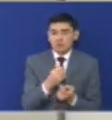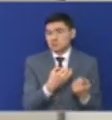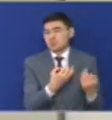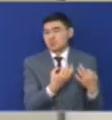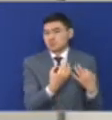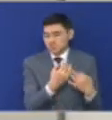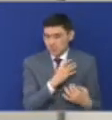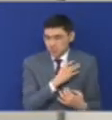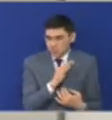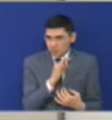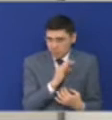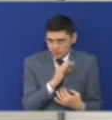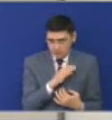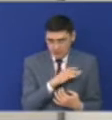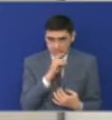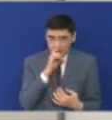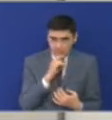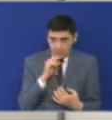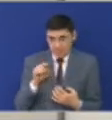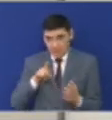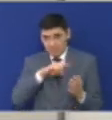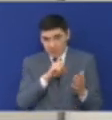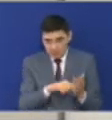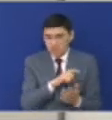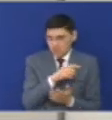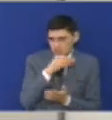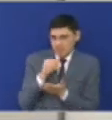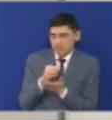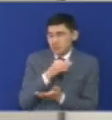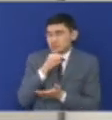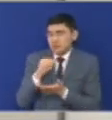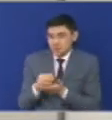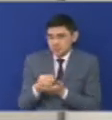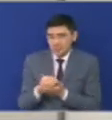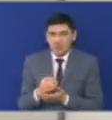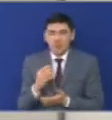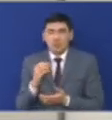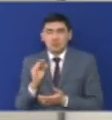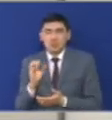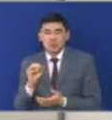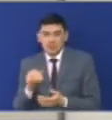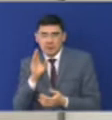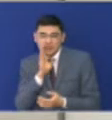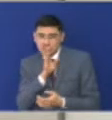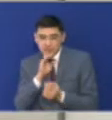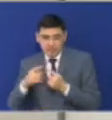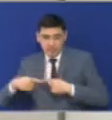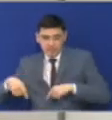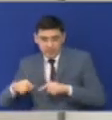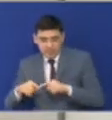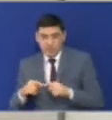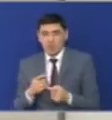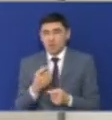разъяснения на вопросы, которые поступили к нам в общественную приемную. Совет матерей при содействии общественного фонда «Центр семьи» и